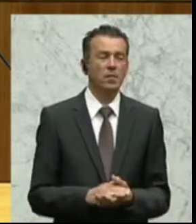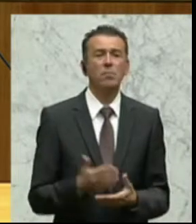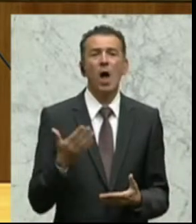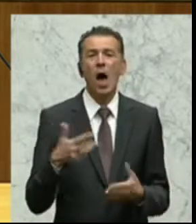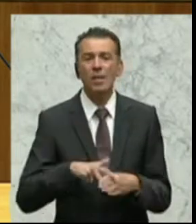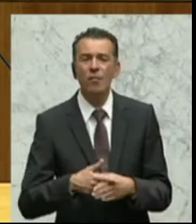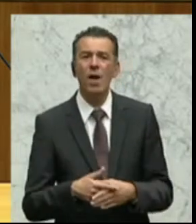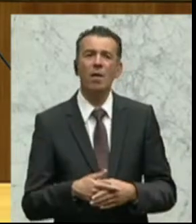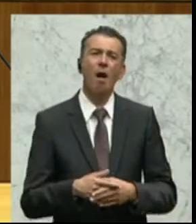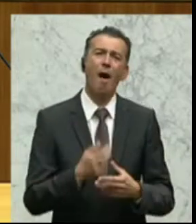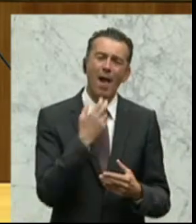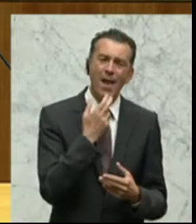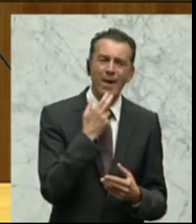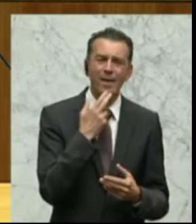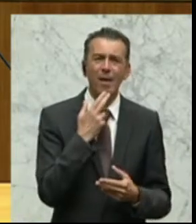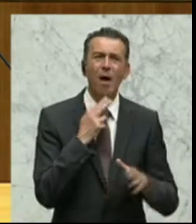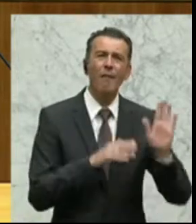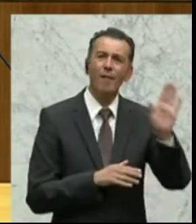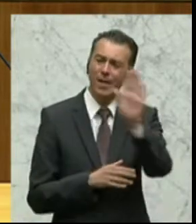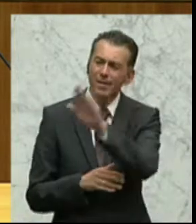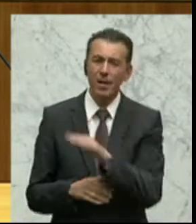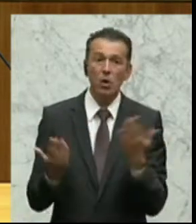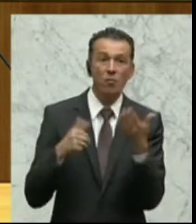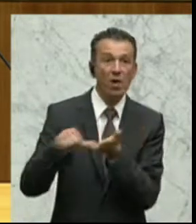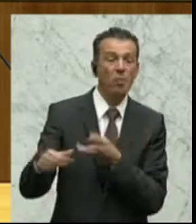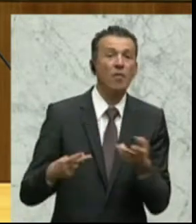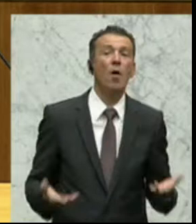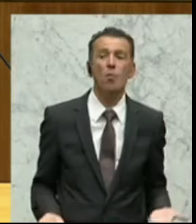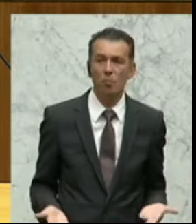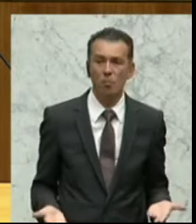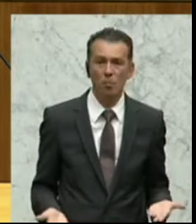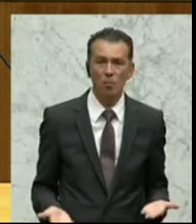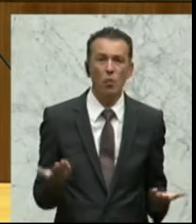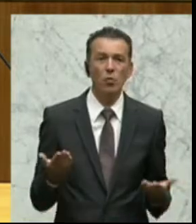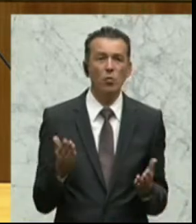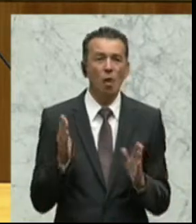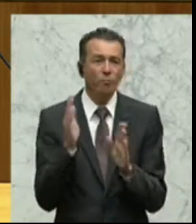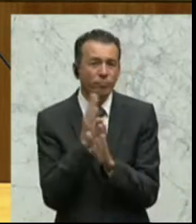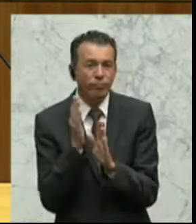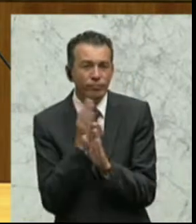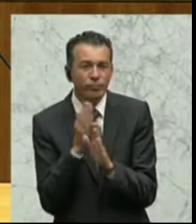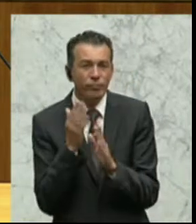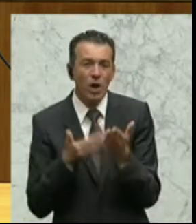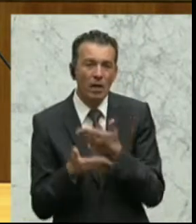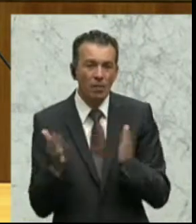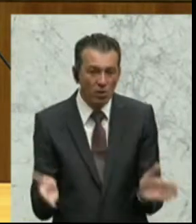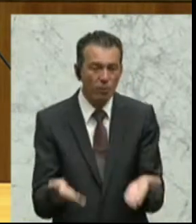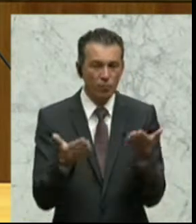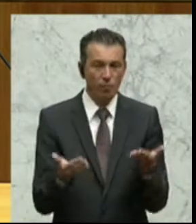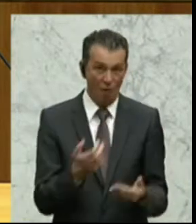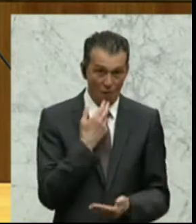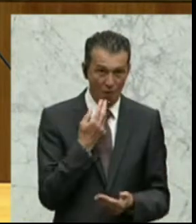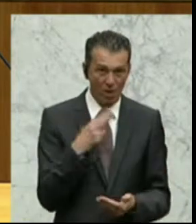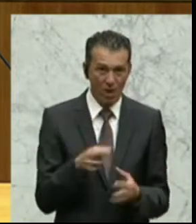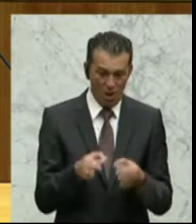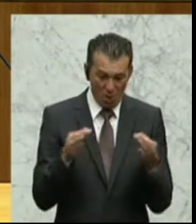Fliesenleger schwarz bezahlen und so die Schattenwirtschaft ankurbeln? Nicht, weil sie unbedingt wollen, sondern weil sie eine offizielle Rechnung gar nicht